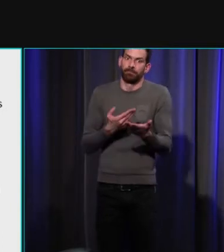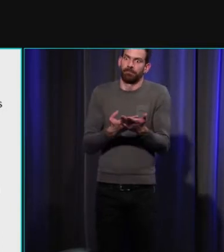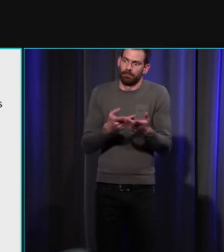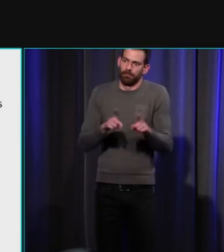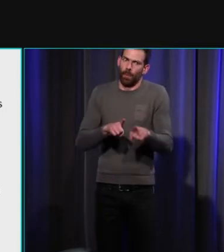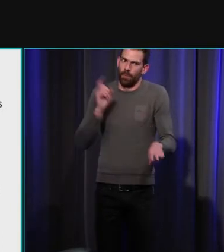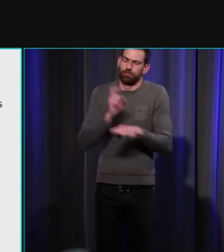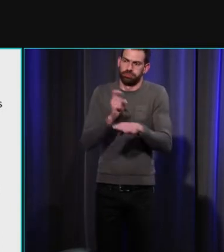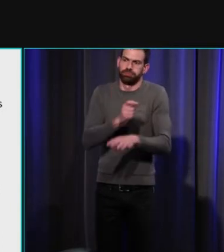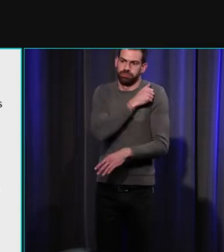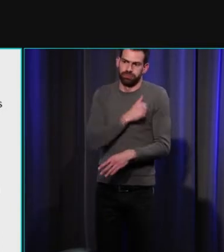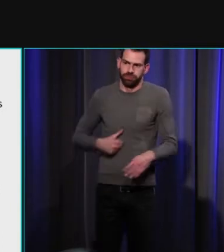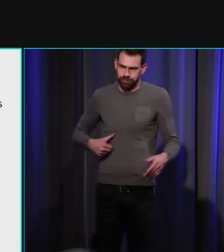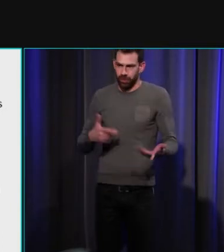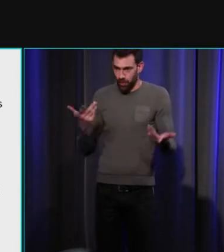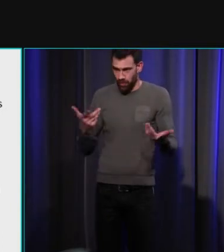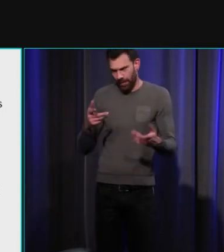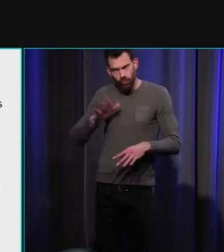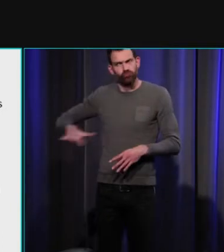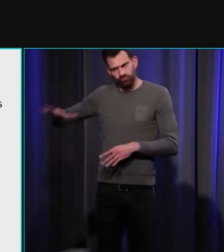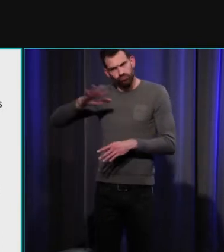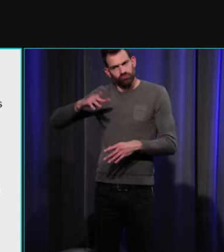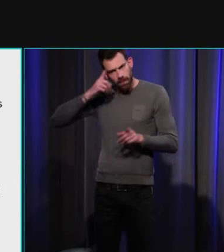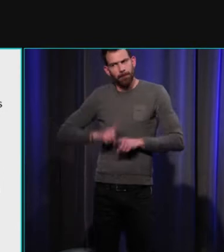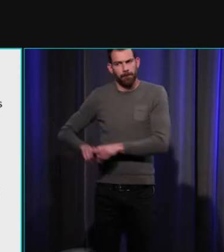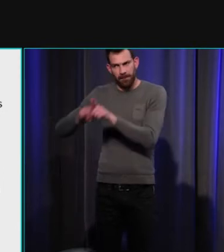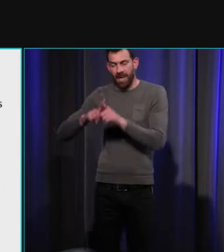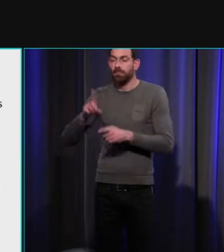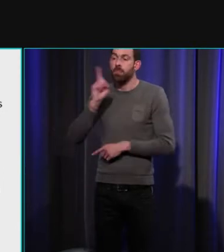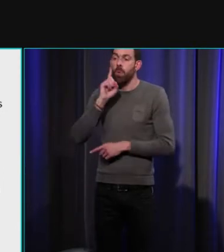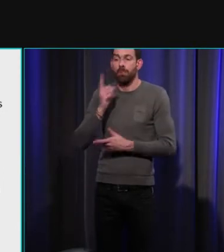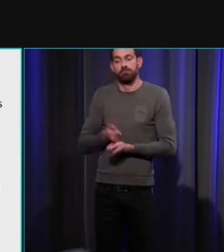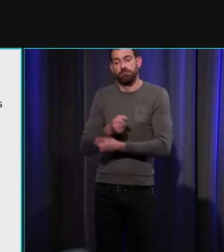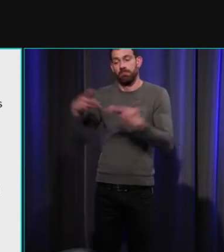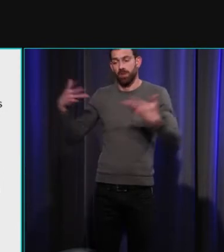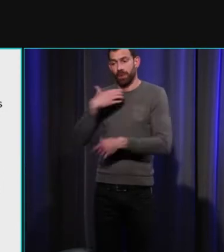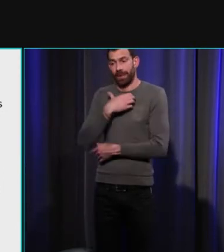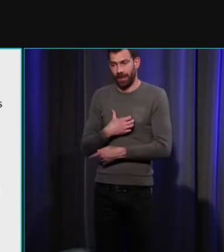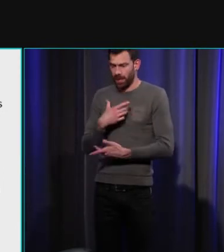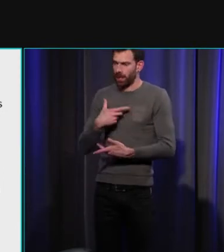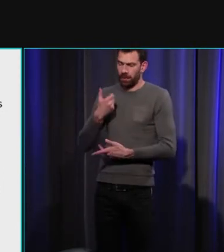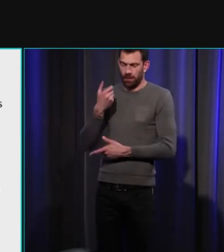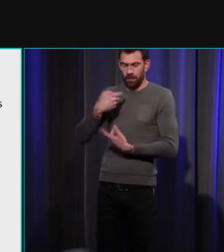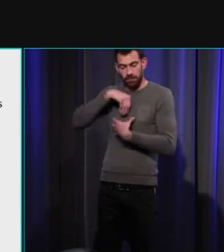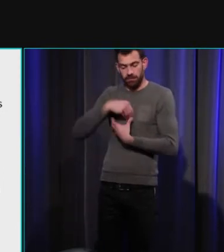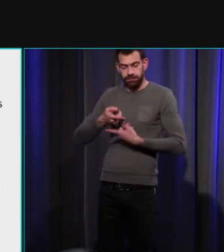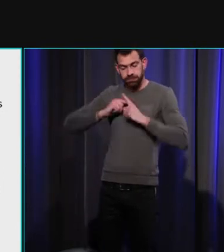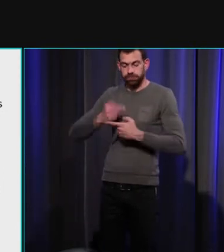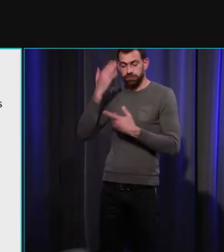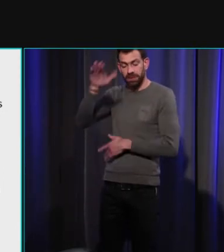très critiqués pourquoi est unanimement parce que la plupart des clercs sont convaincus que les hébreux des juifs